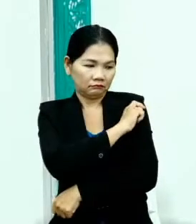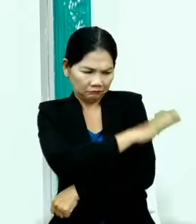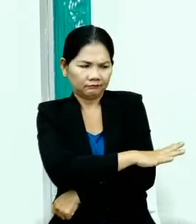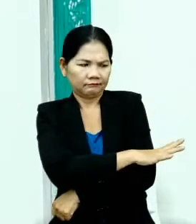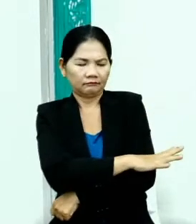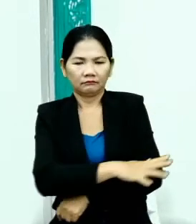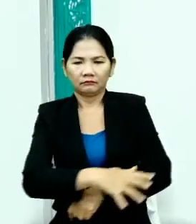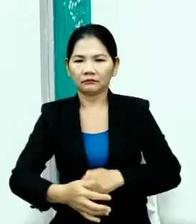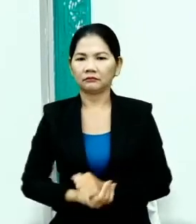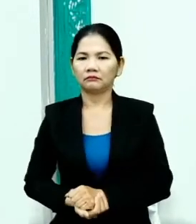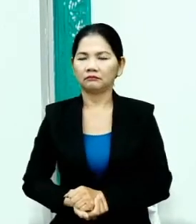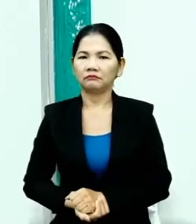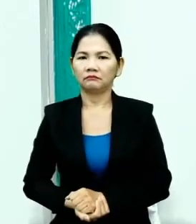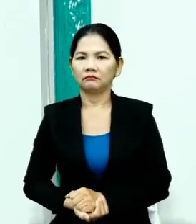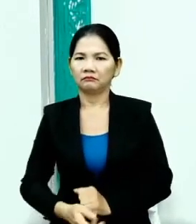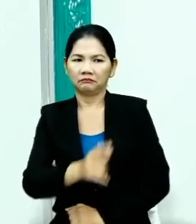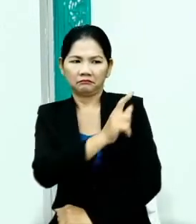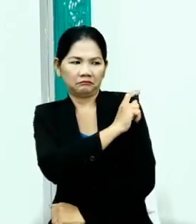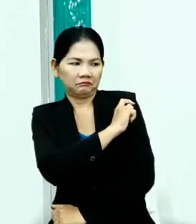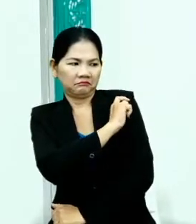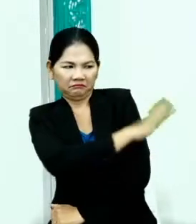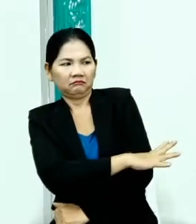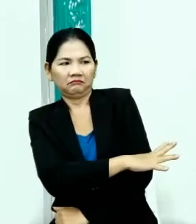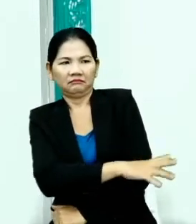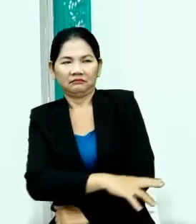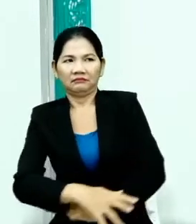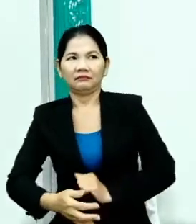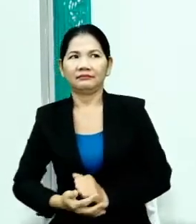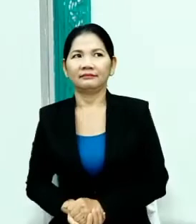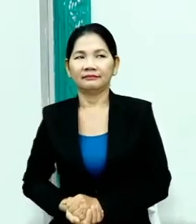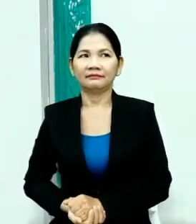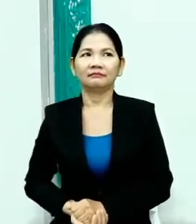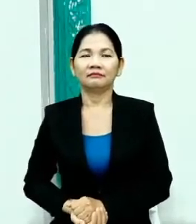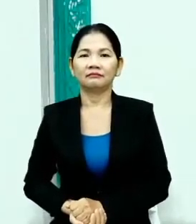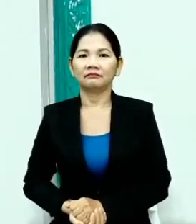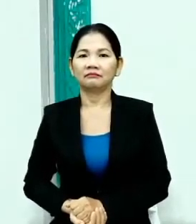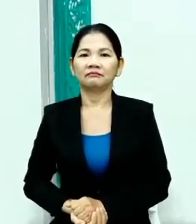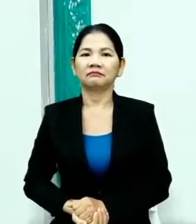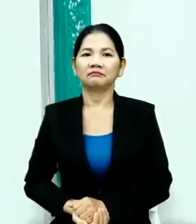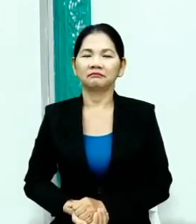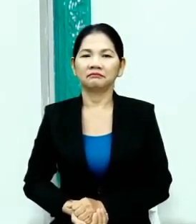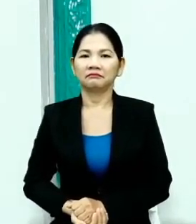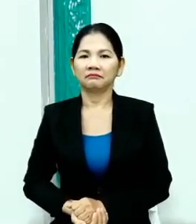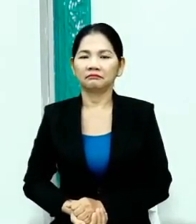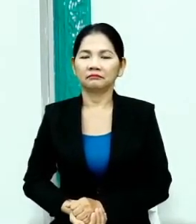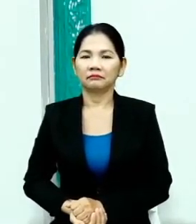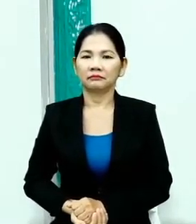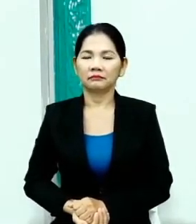ấp. Sắp cứ mình thơ tay mặt đó, mình châu chất tay mặt đó con nè. Chà sắp.